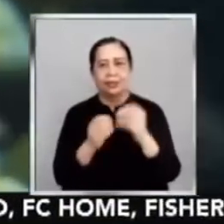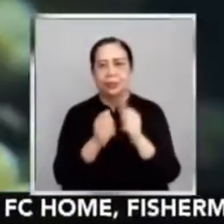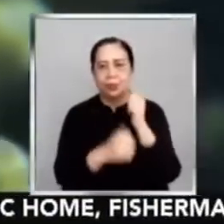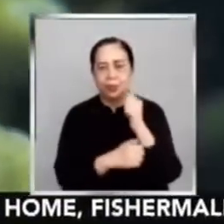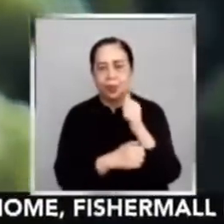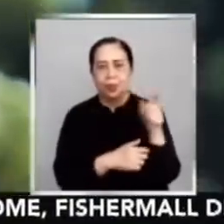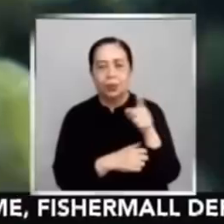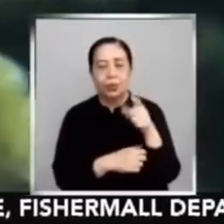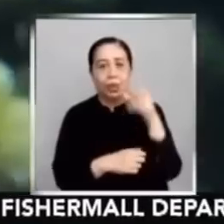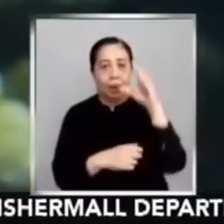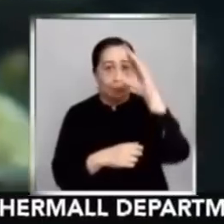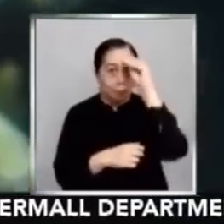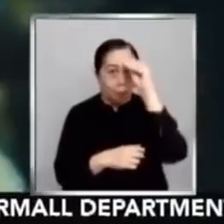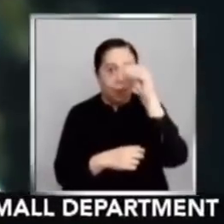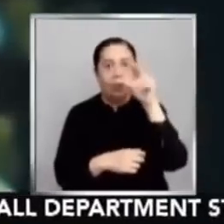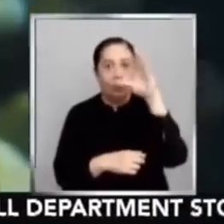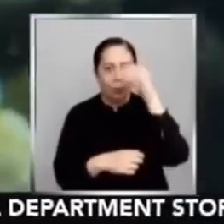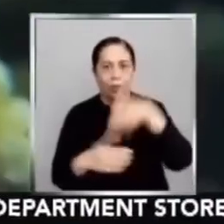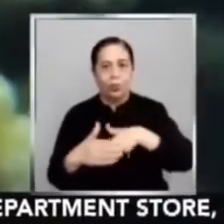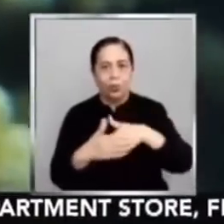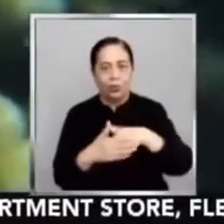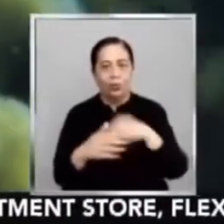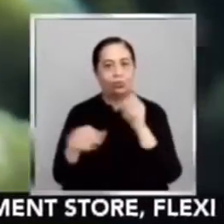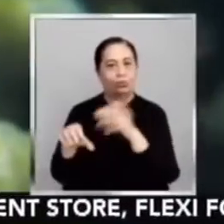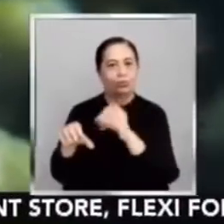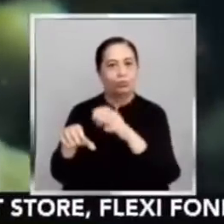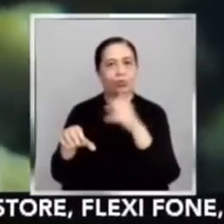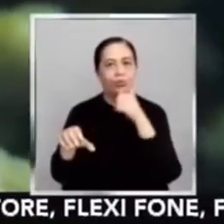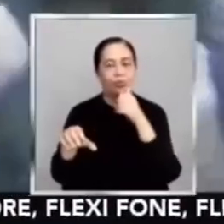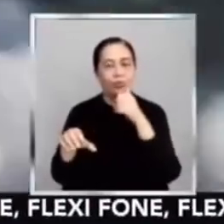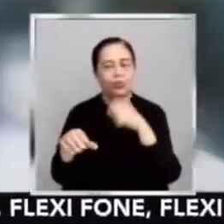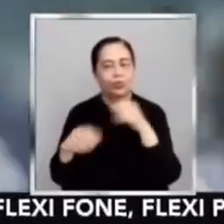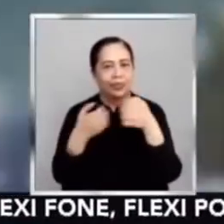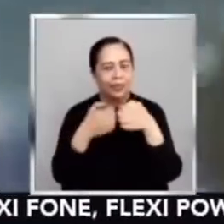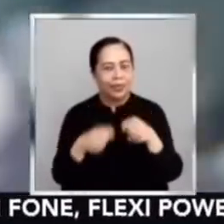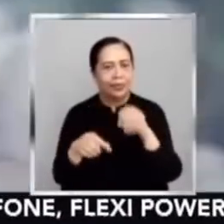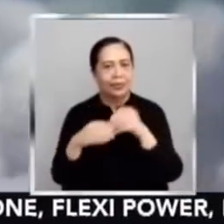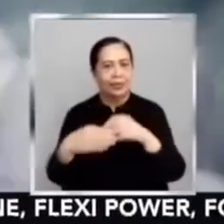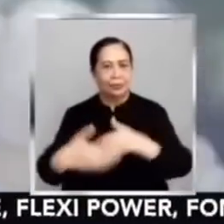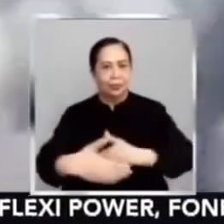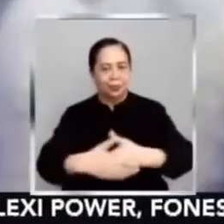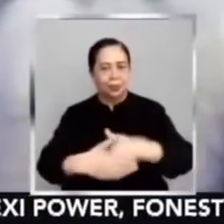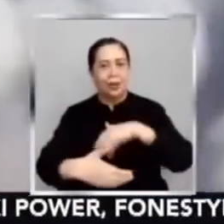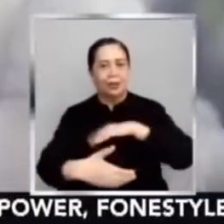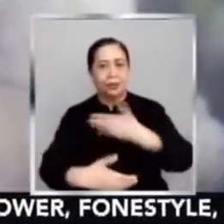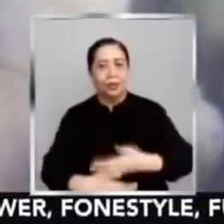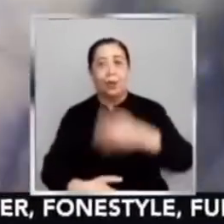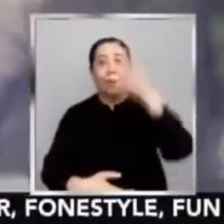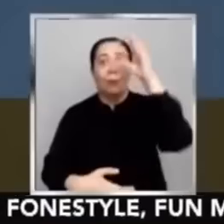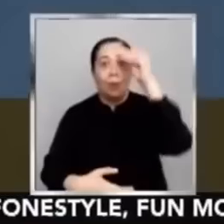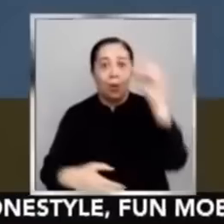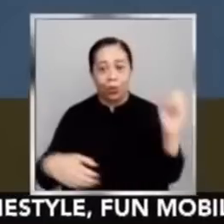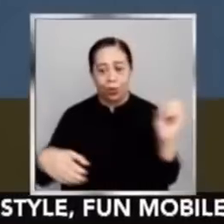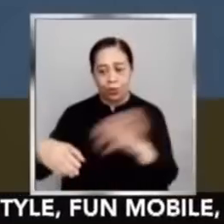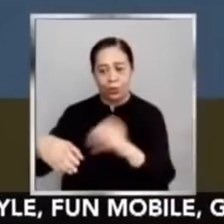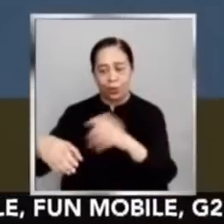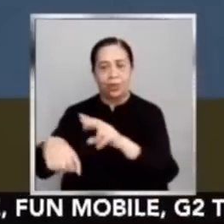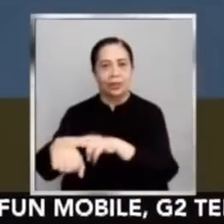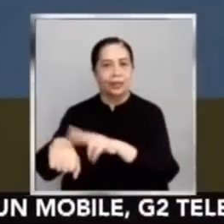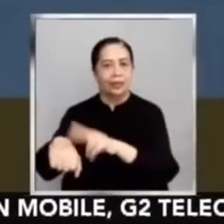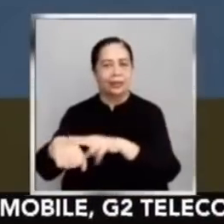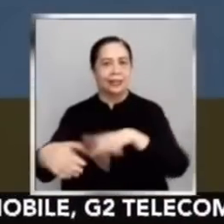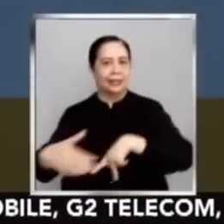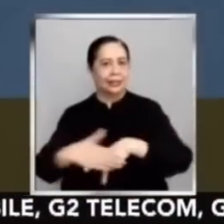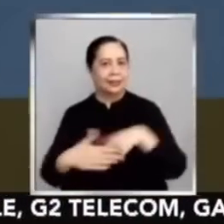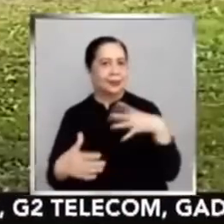Pag sila ay nagme-mate, dinideposit ang mga babaeng seahorse ang mga itlog dito sa pouch ng tiyan ng lalaking seahorse, at ito ang nagdadala ng mga itlog at ng